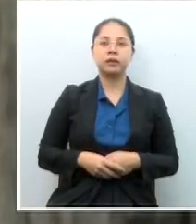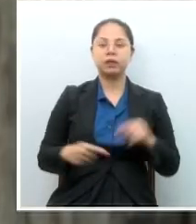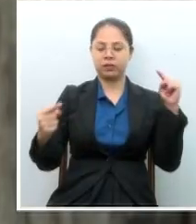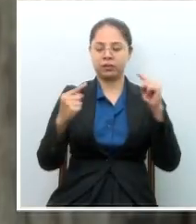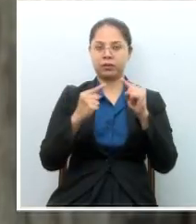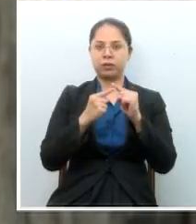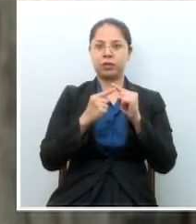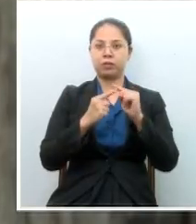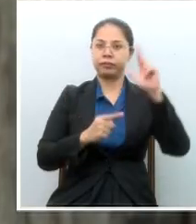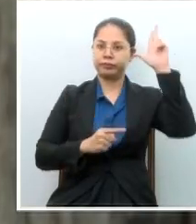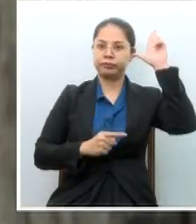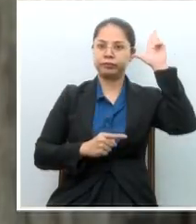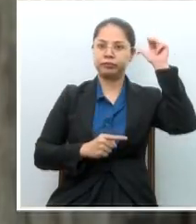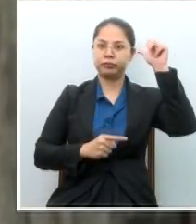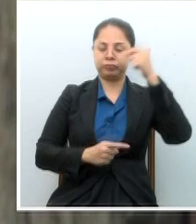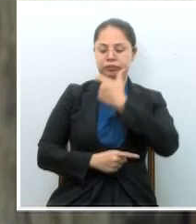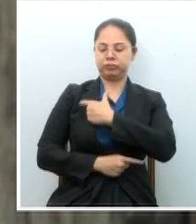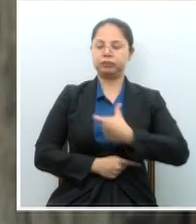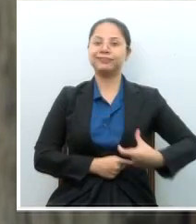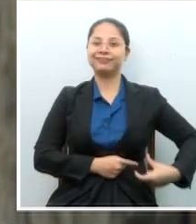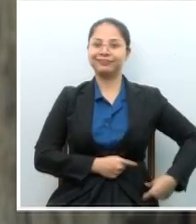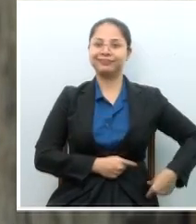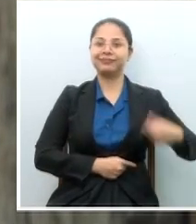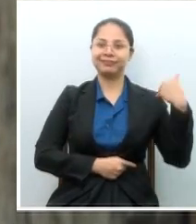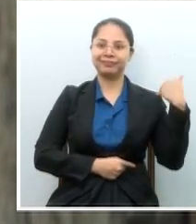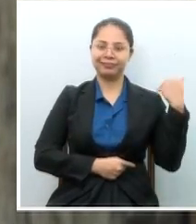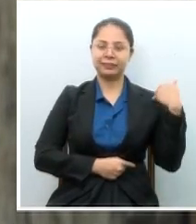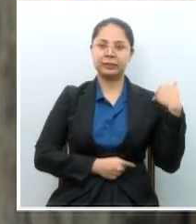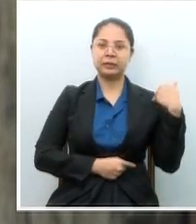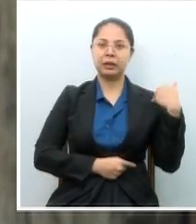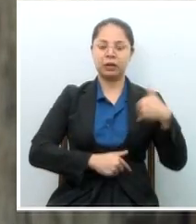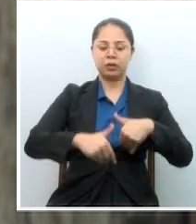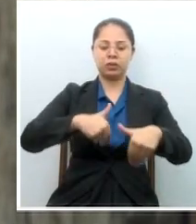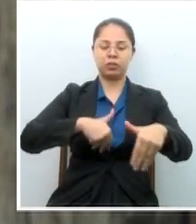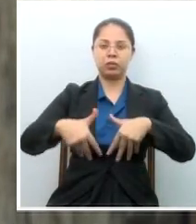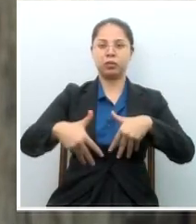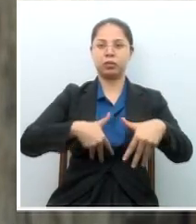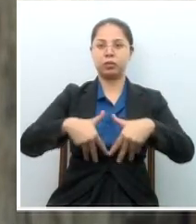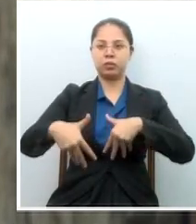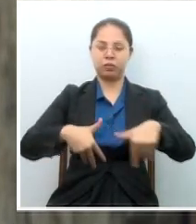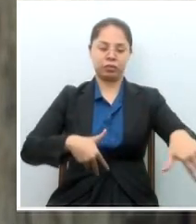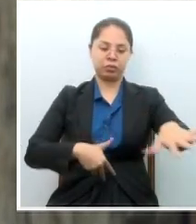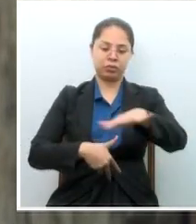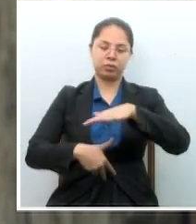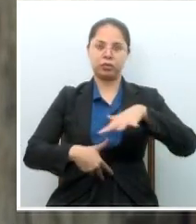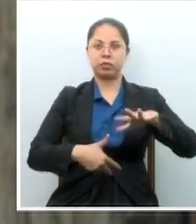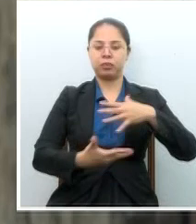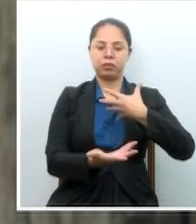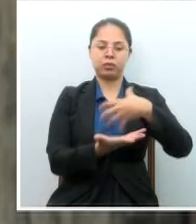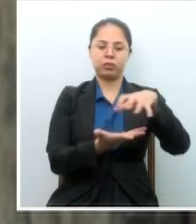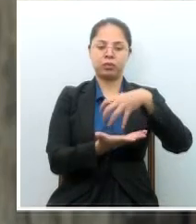ากสินด้วยนะคะในชุมชนของแม่กะสานะคะมีปราชญ์ชาวบ้านที่ให้ความร่วมมือในการให้